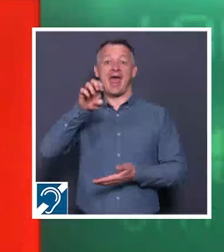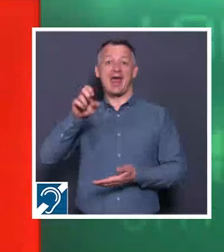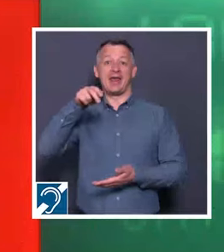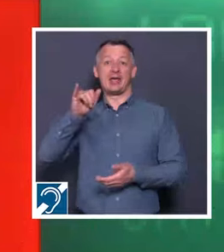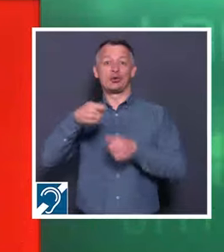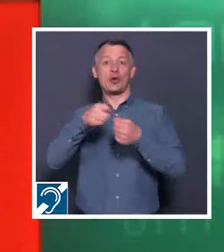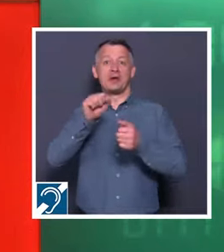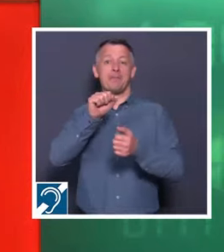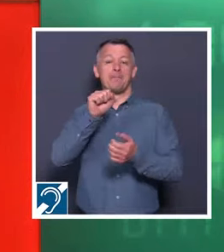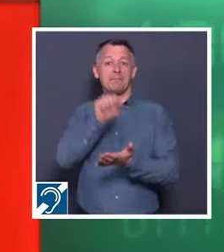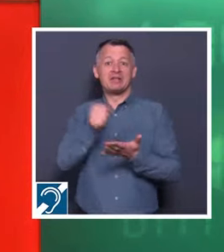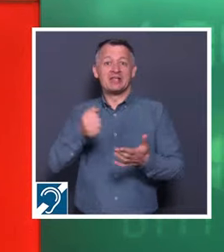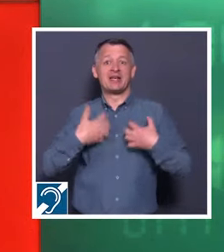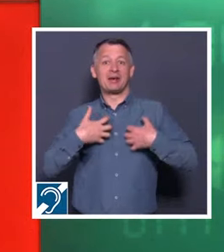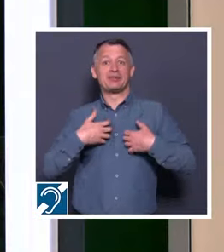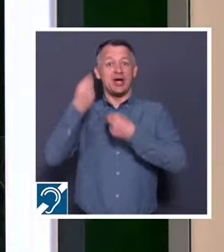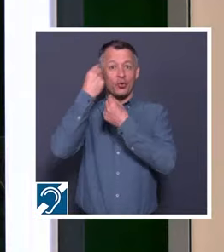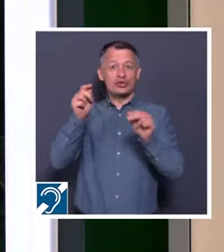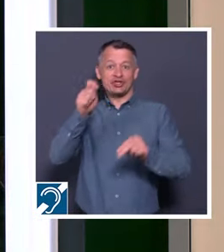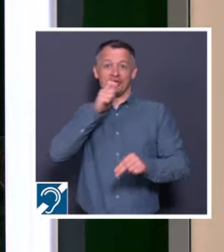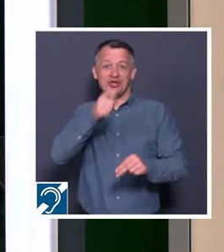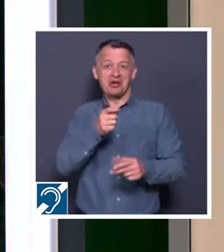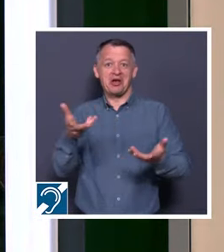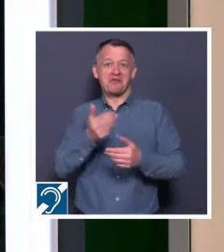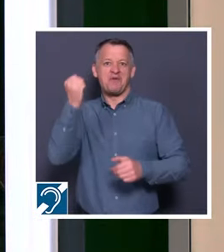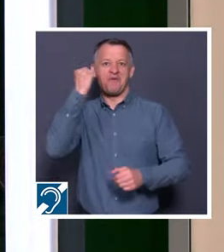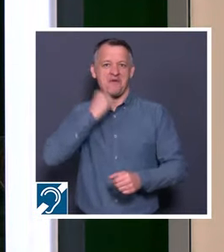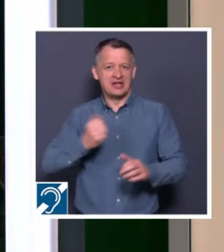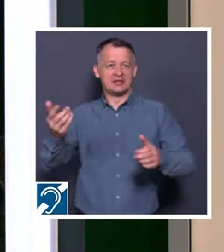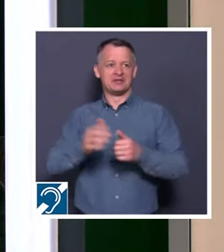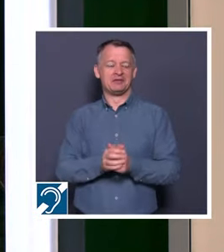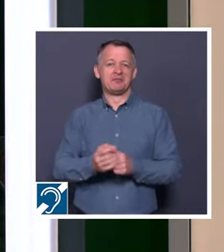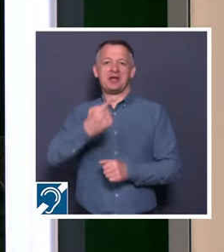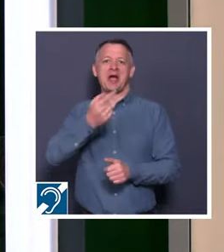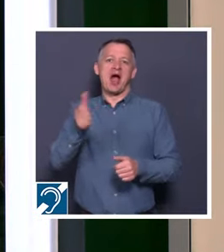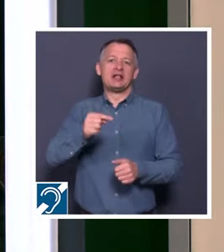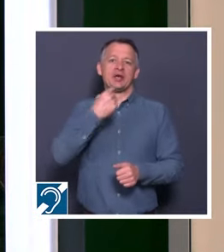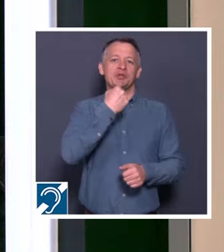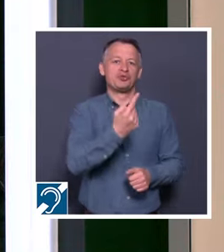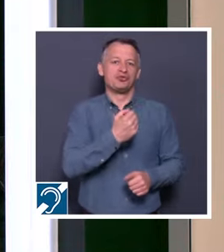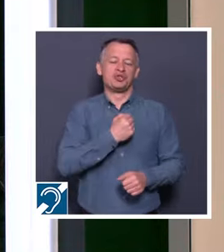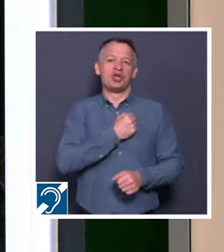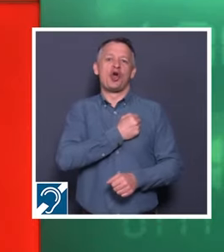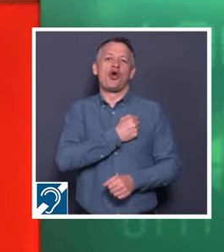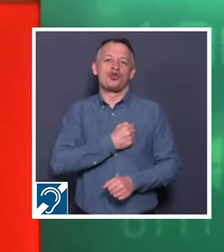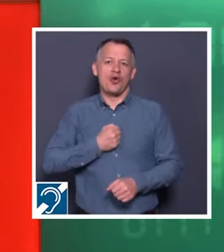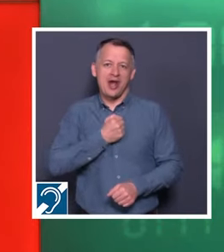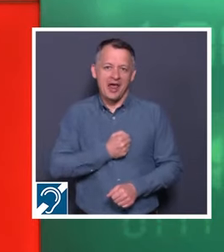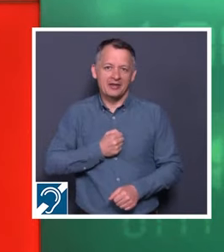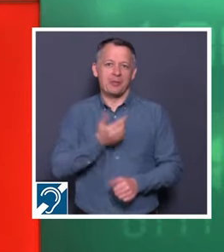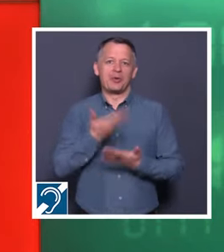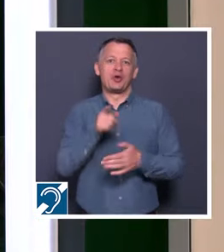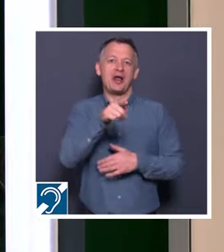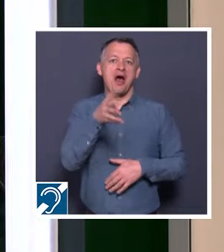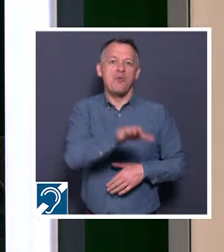dea acea știre, care s-a dovedit alții a fi falsă. Alții au urat și condoleanțe. Da, exact. Alții îl regretau